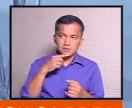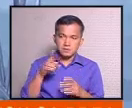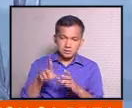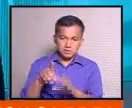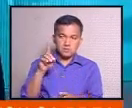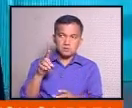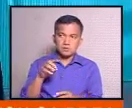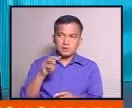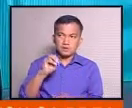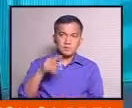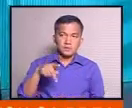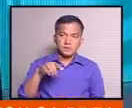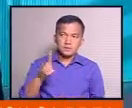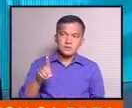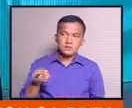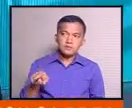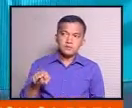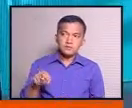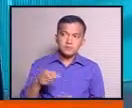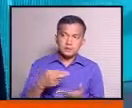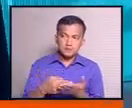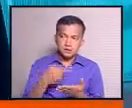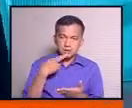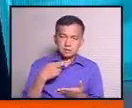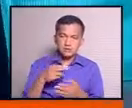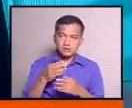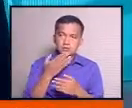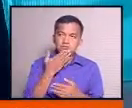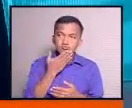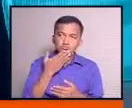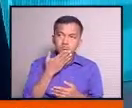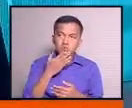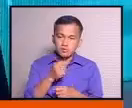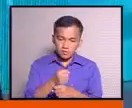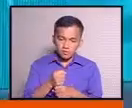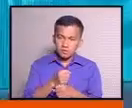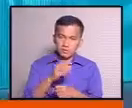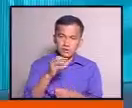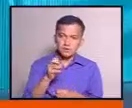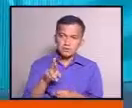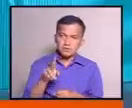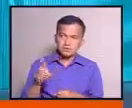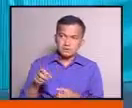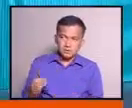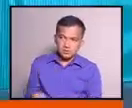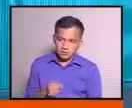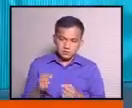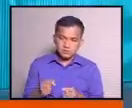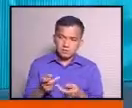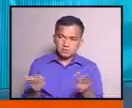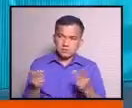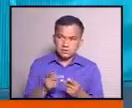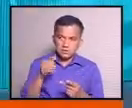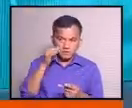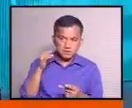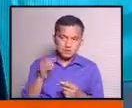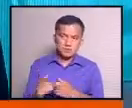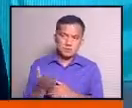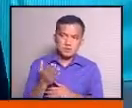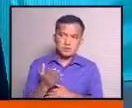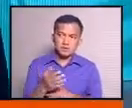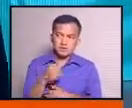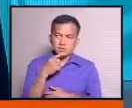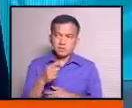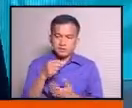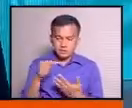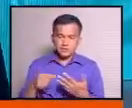Nadiskubre ng Manila Police District ang bigas, asukal, kape at creamer sa isang hukay sa lugar kahapon ng umaga.